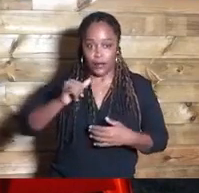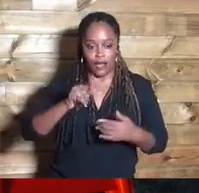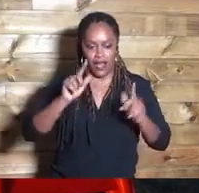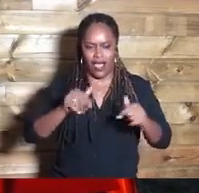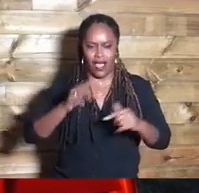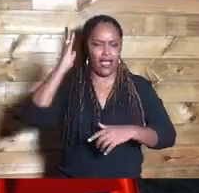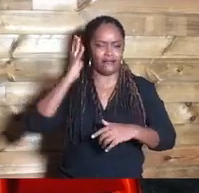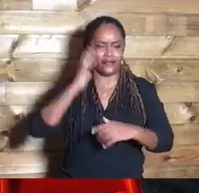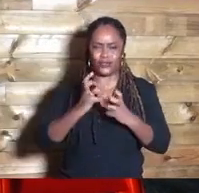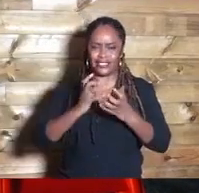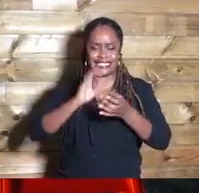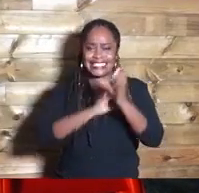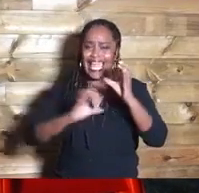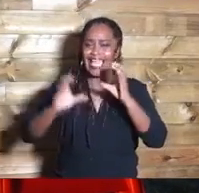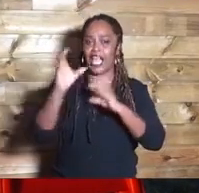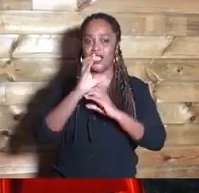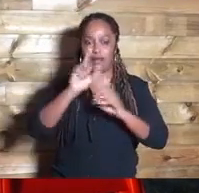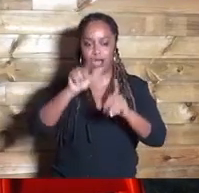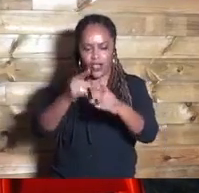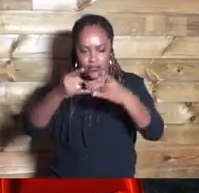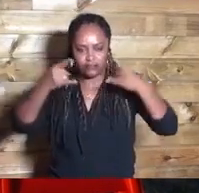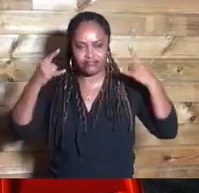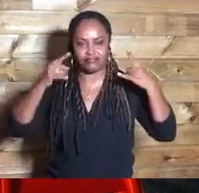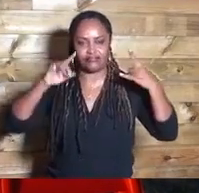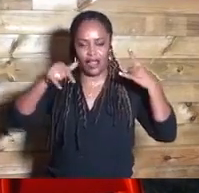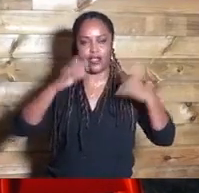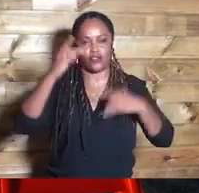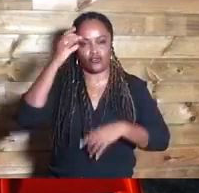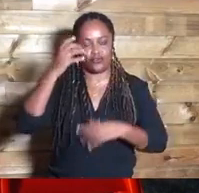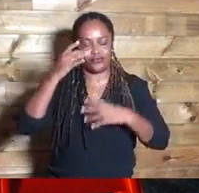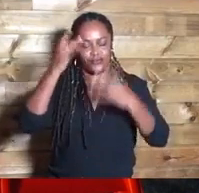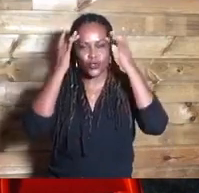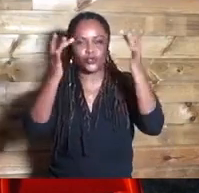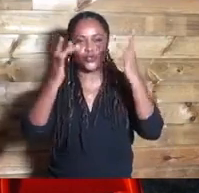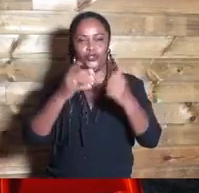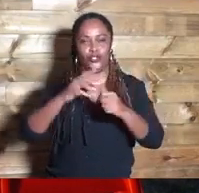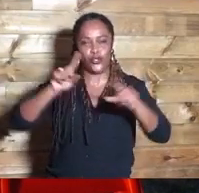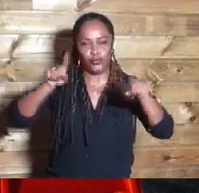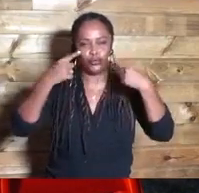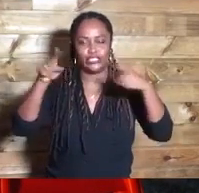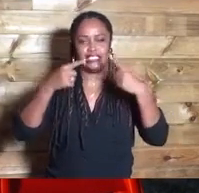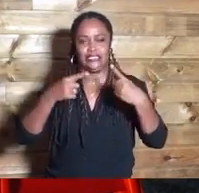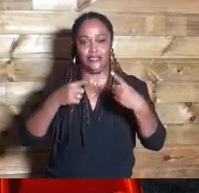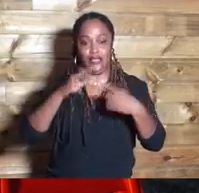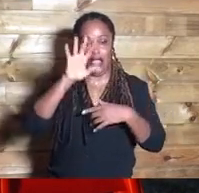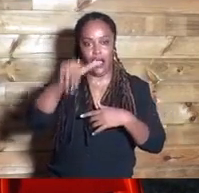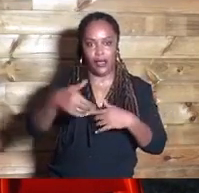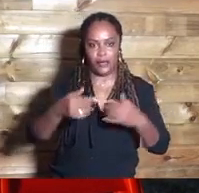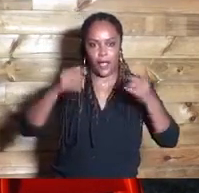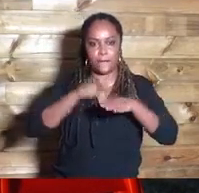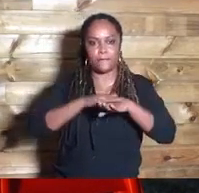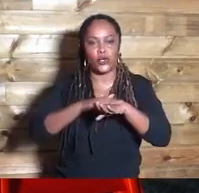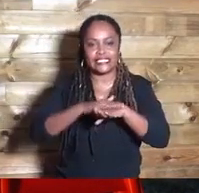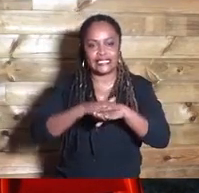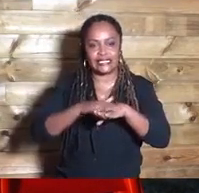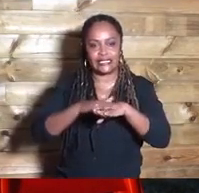a été enviée par toute la Caraïbe, véritable vitrine culturelle de la Guadeloupe à travers le monde, et pourtant dénigrée, je dis bien dénigrée, par les politiques en